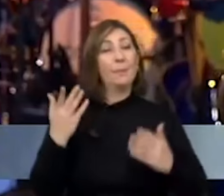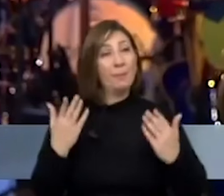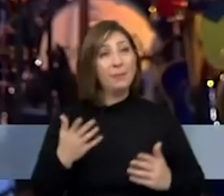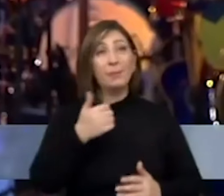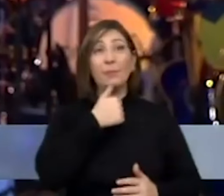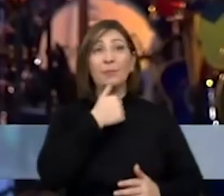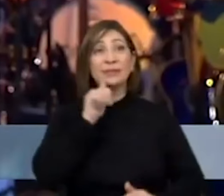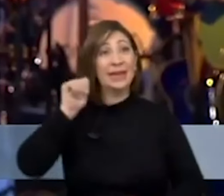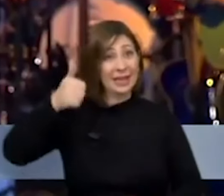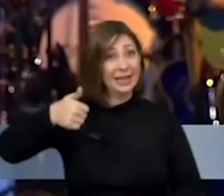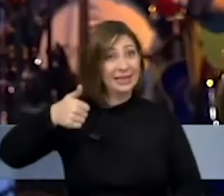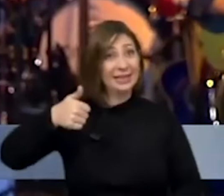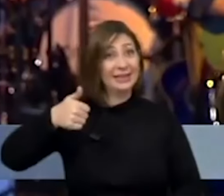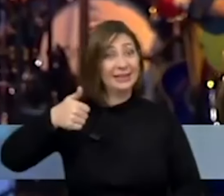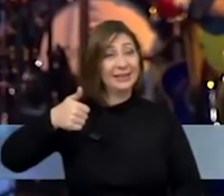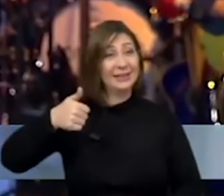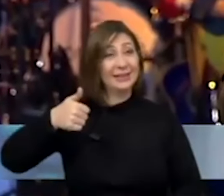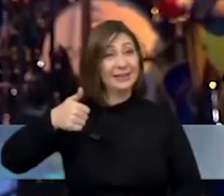Peki babanıza yarın